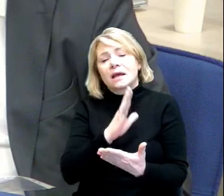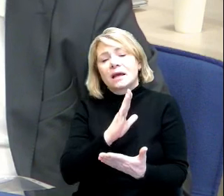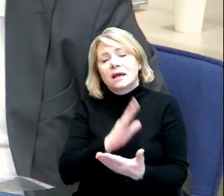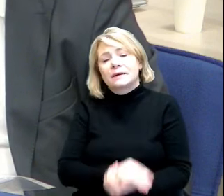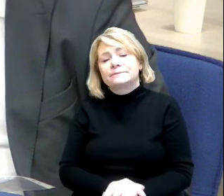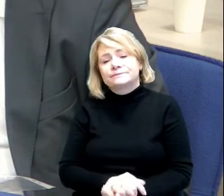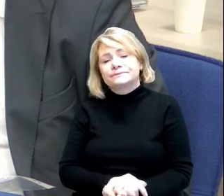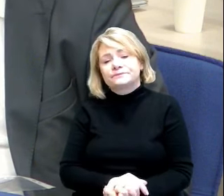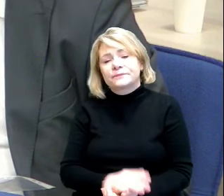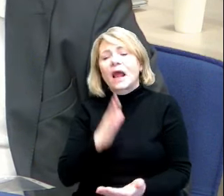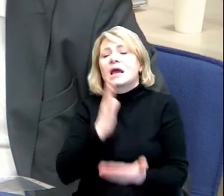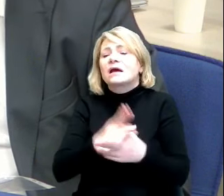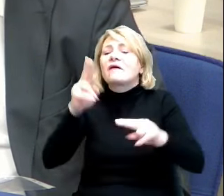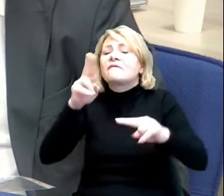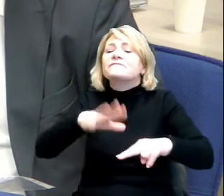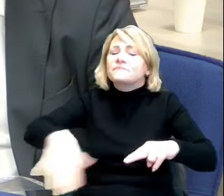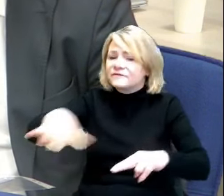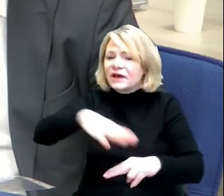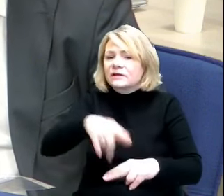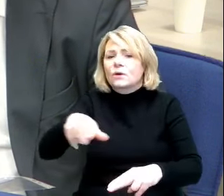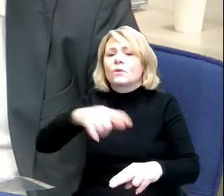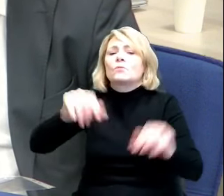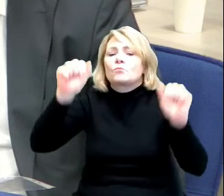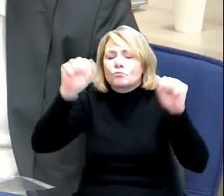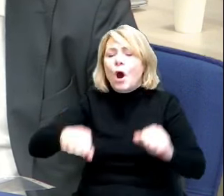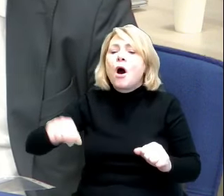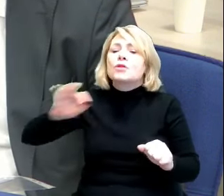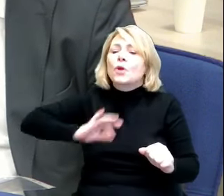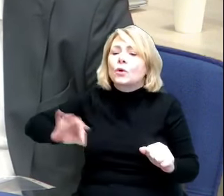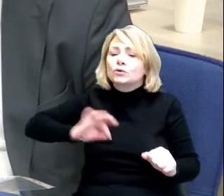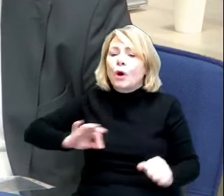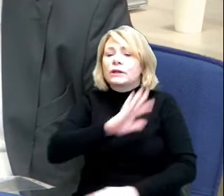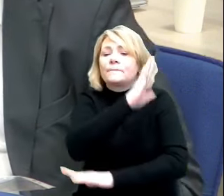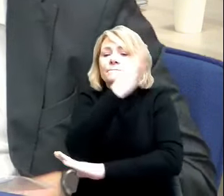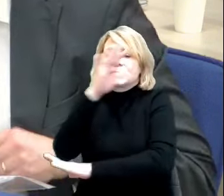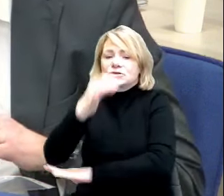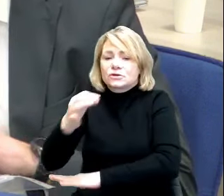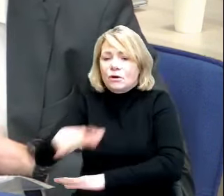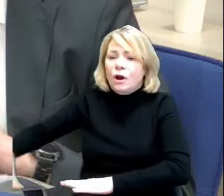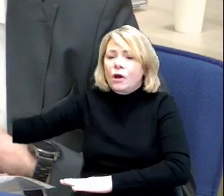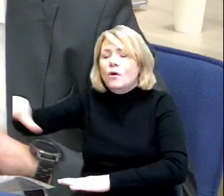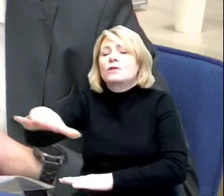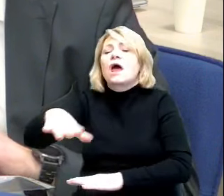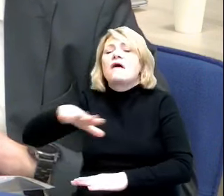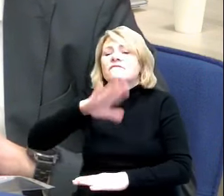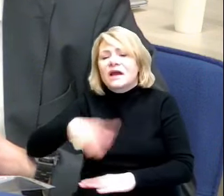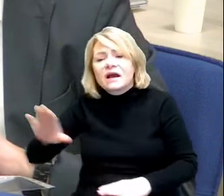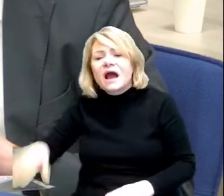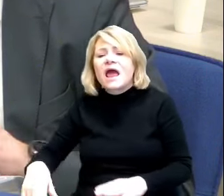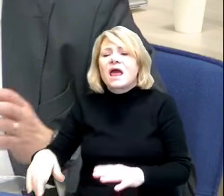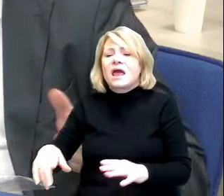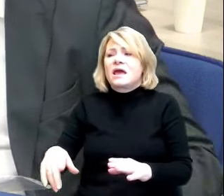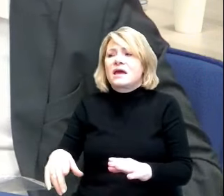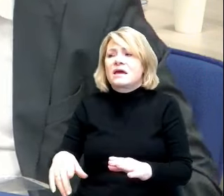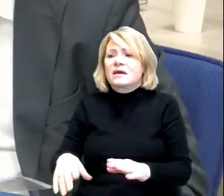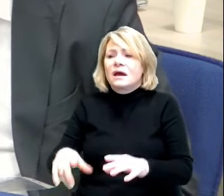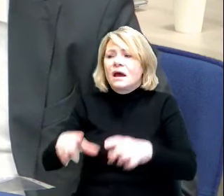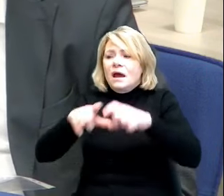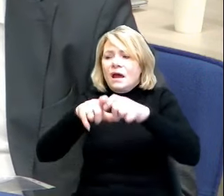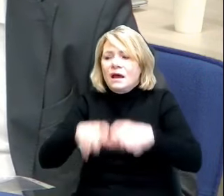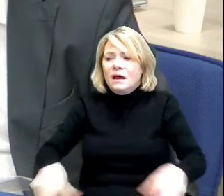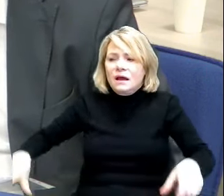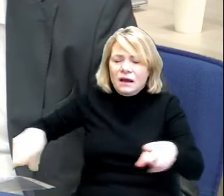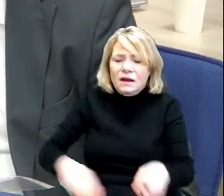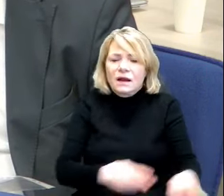teritorija kuria galės ir naudotis ir miško kvartalo žmonės ta prasme su vaikais redutininkai e redučiai